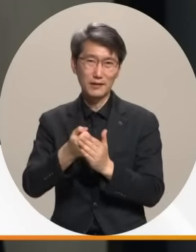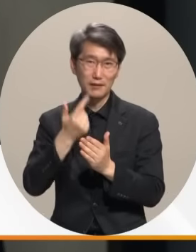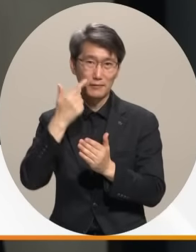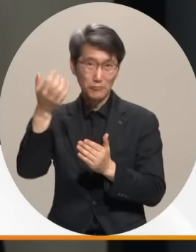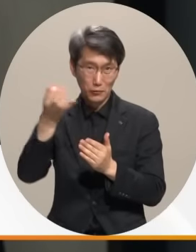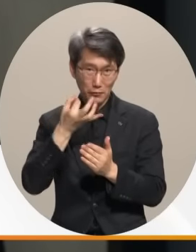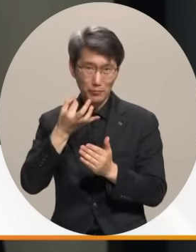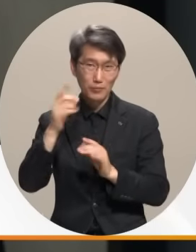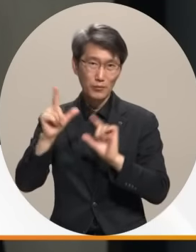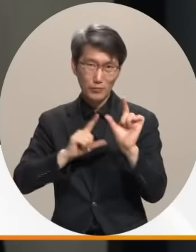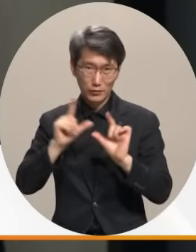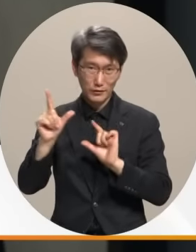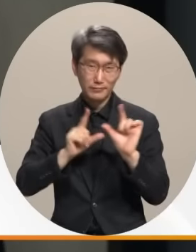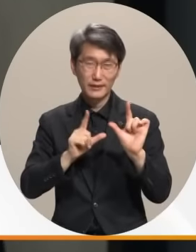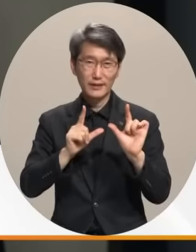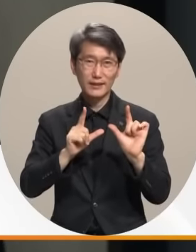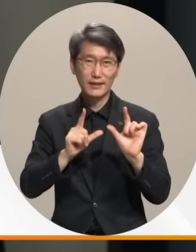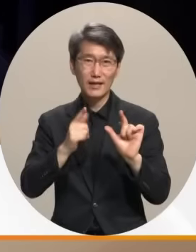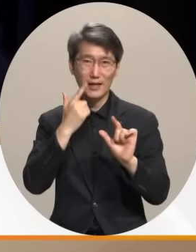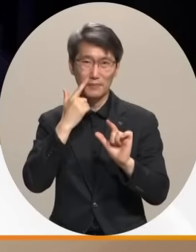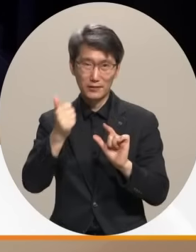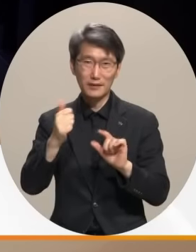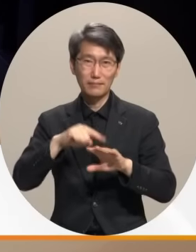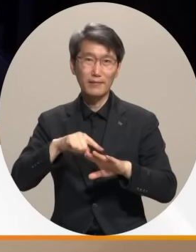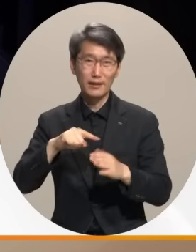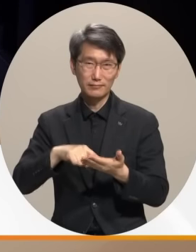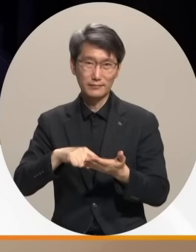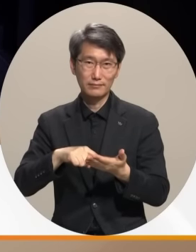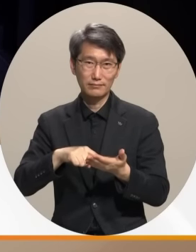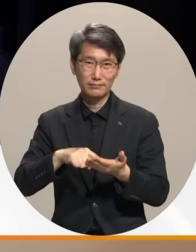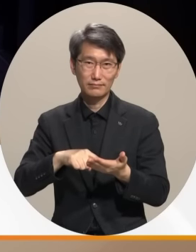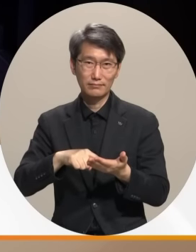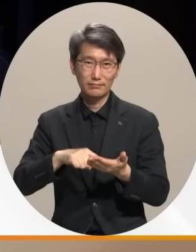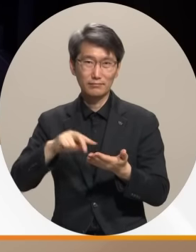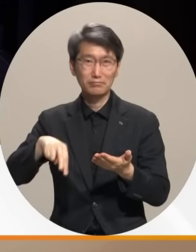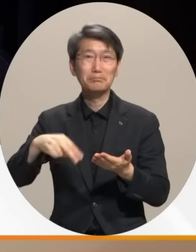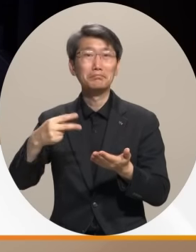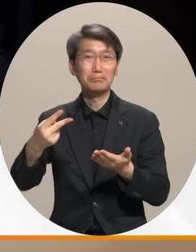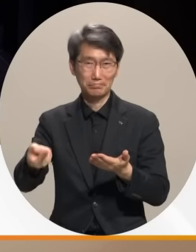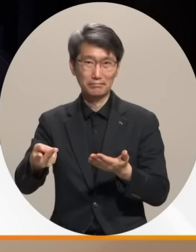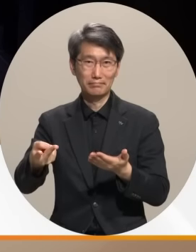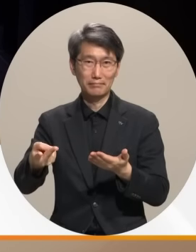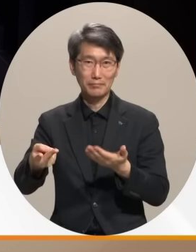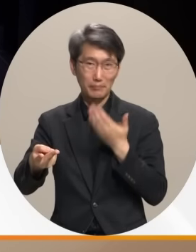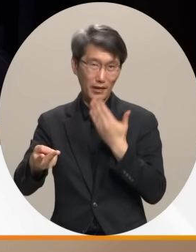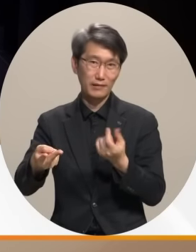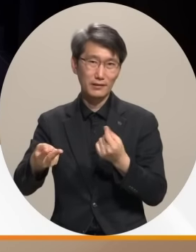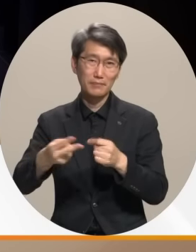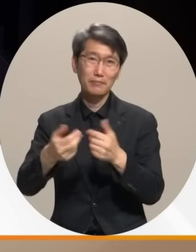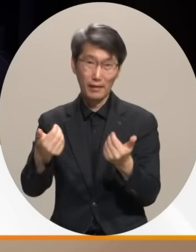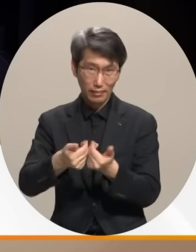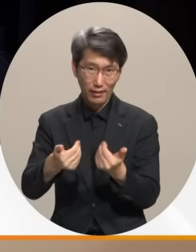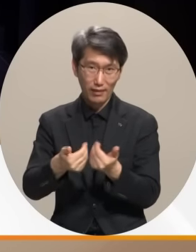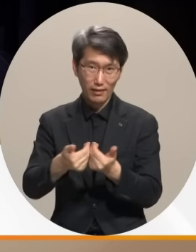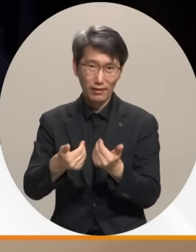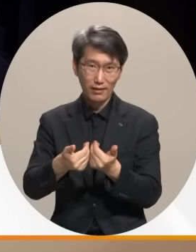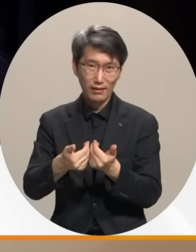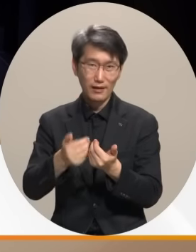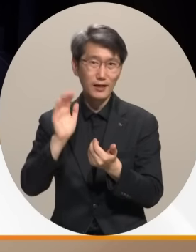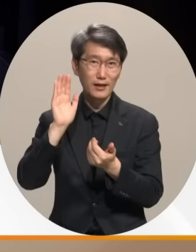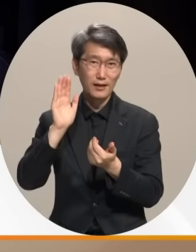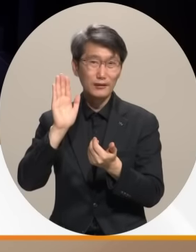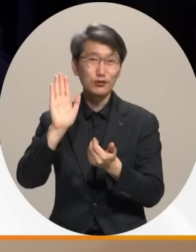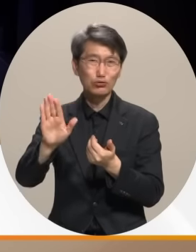행복하게 춤 추는 모습이 아버지의 마음을 사로잡지 않았나 해서 반대는 그